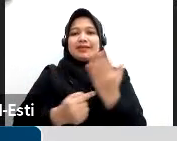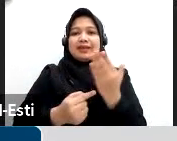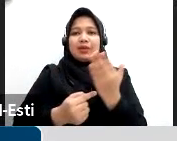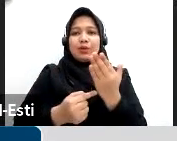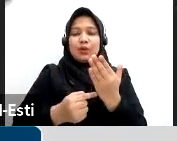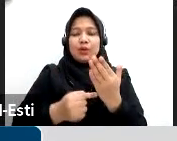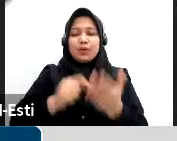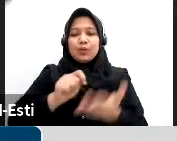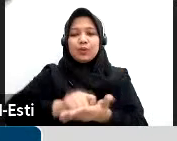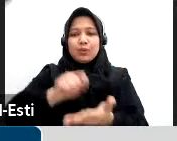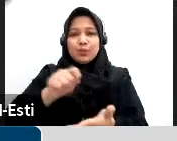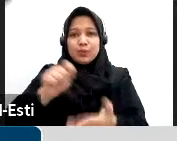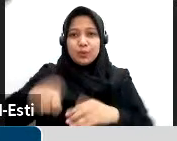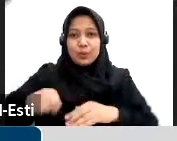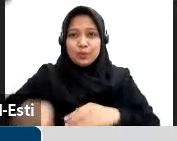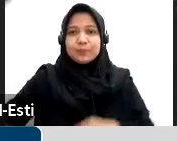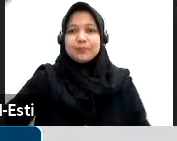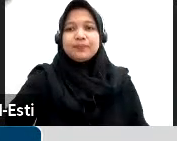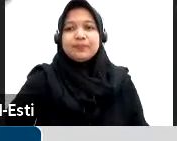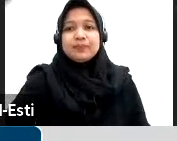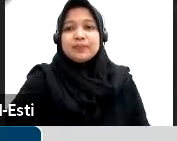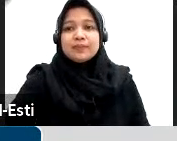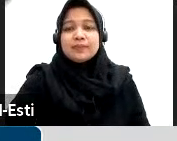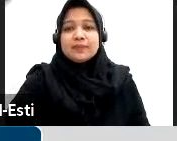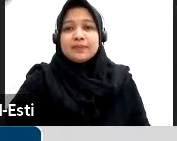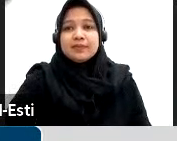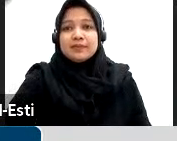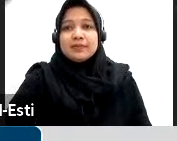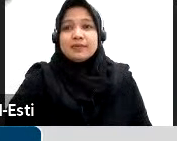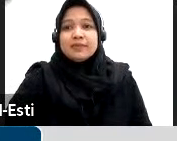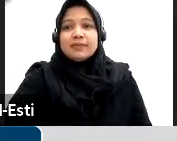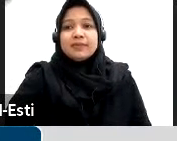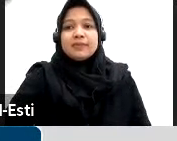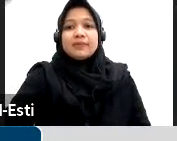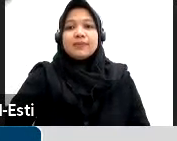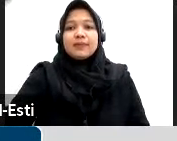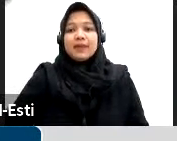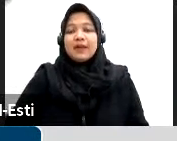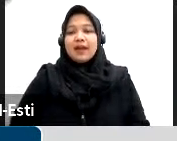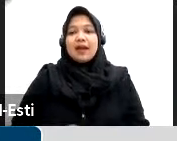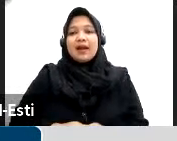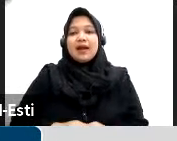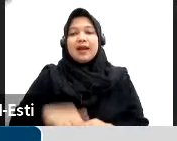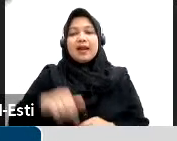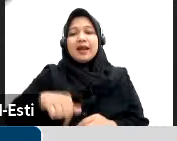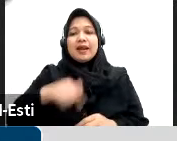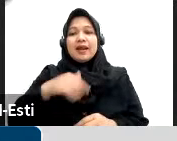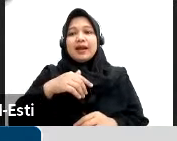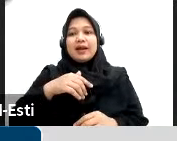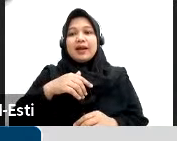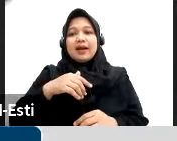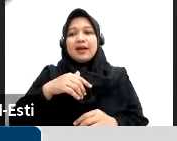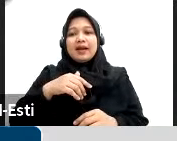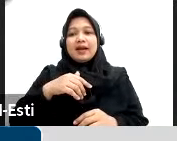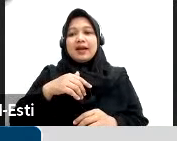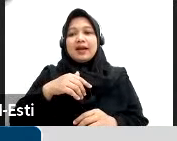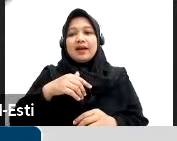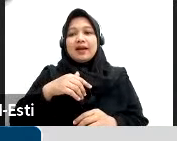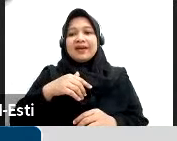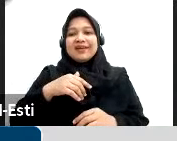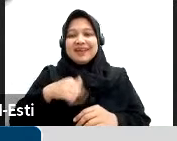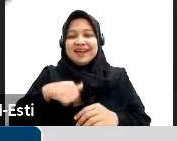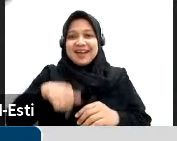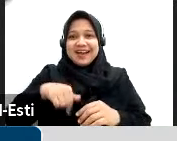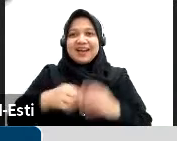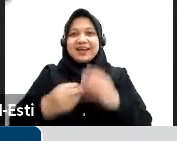namanya menyediakan juga apa namanya mediator sendiri yang mempunyai sertifikasi dan arbiter sendiri mistifikasi dan